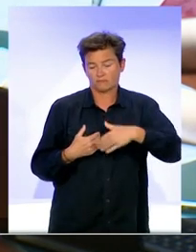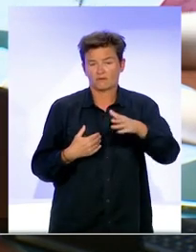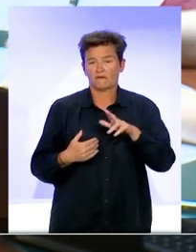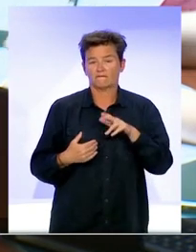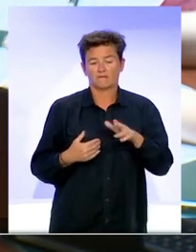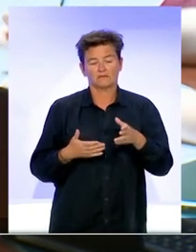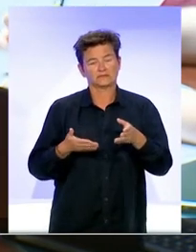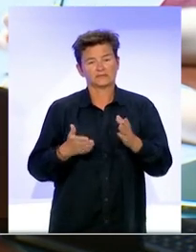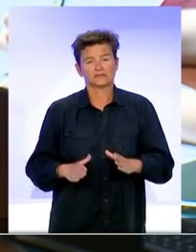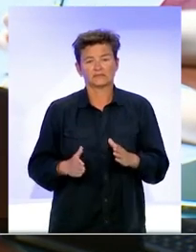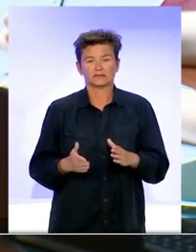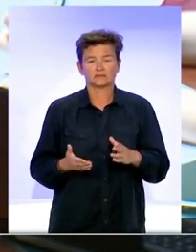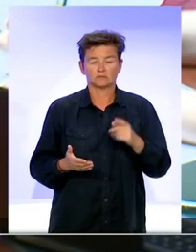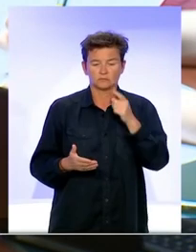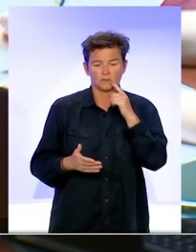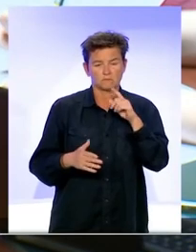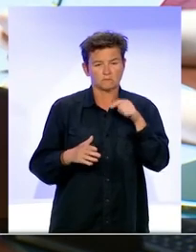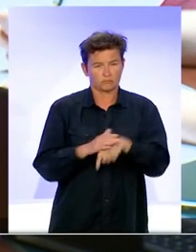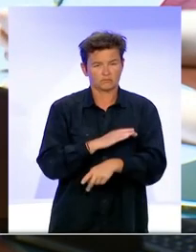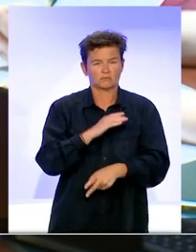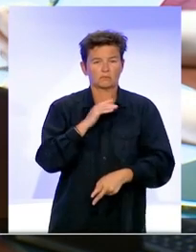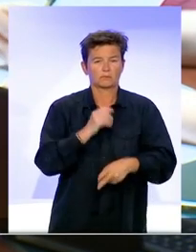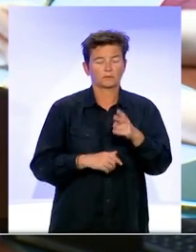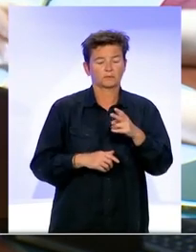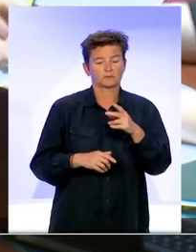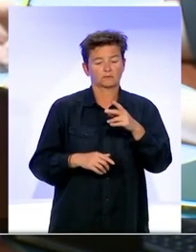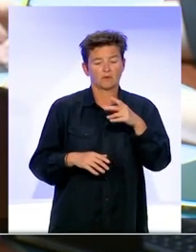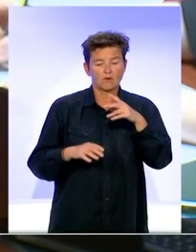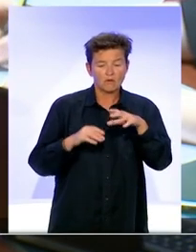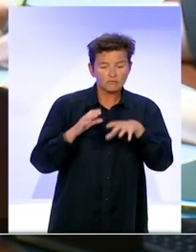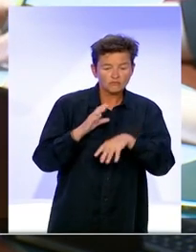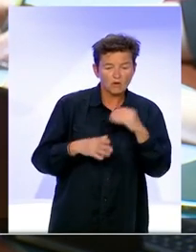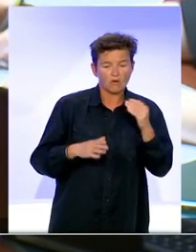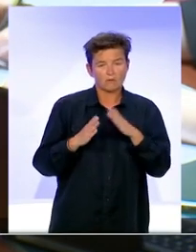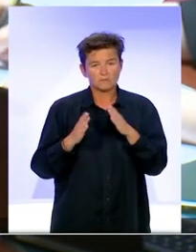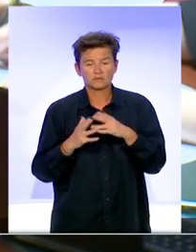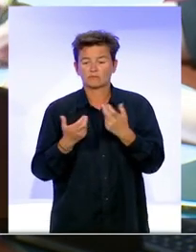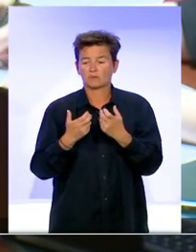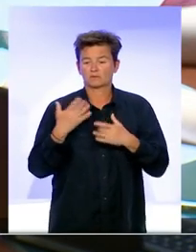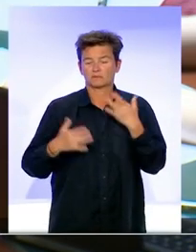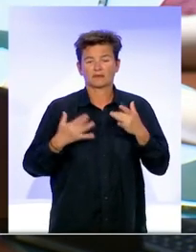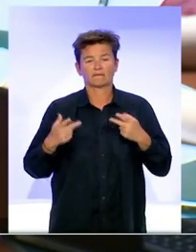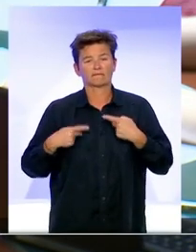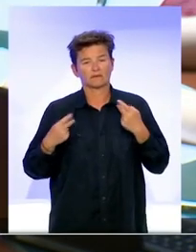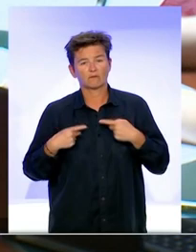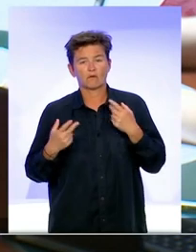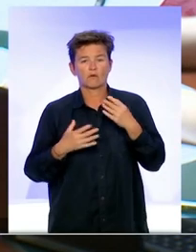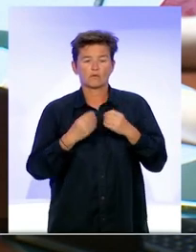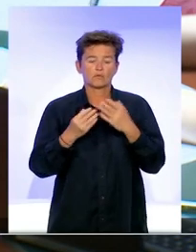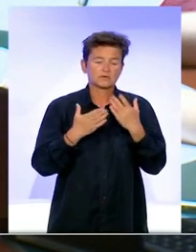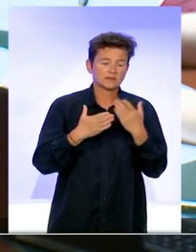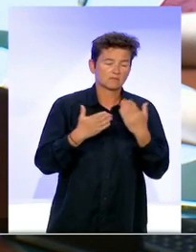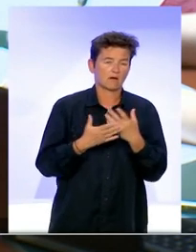nombre de décisions pour aller peut-être plus loin dans le déconfinement, en matière de spectacle vivant, en matière de